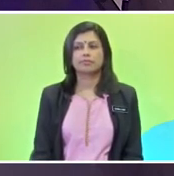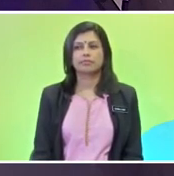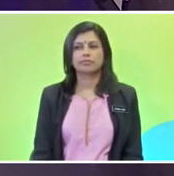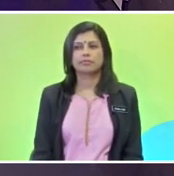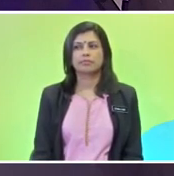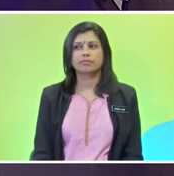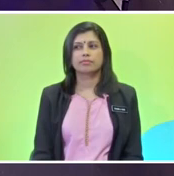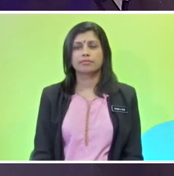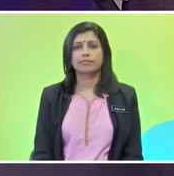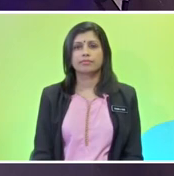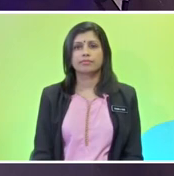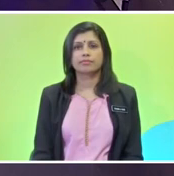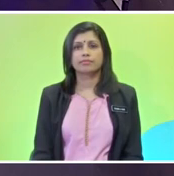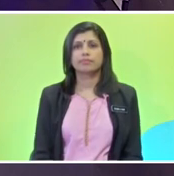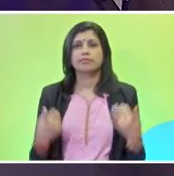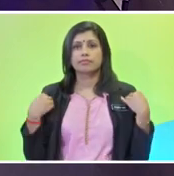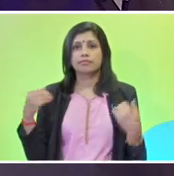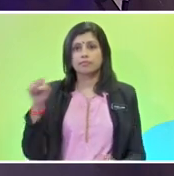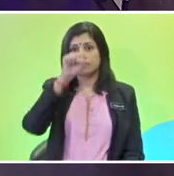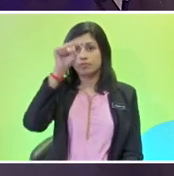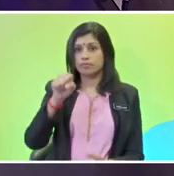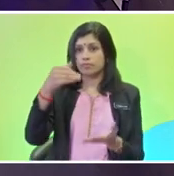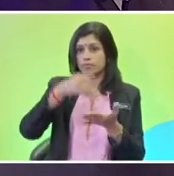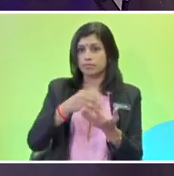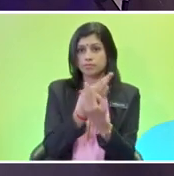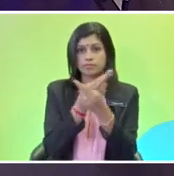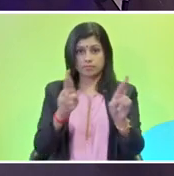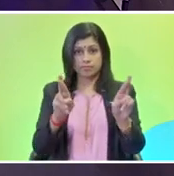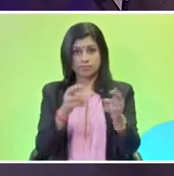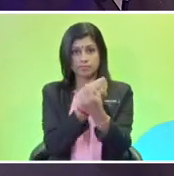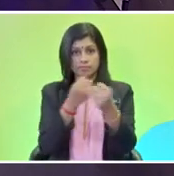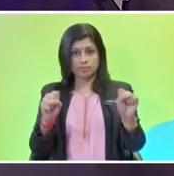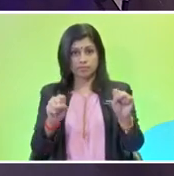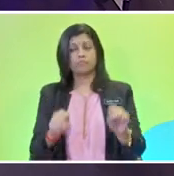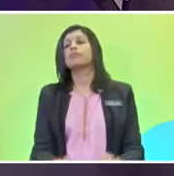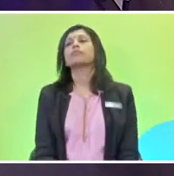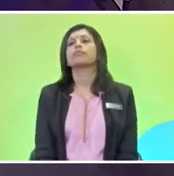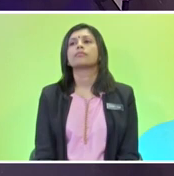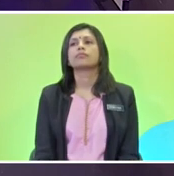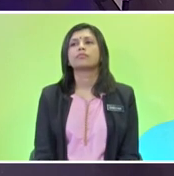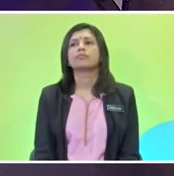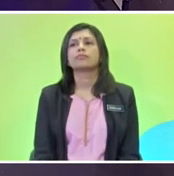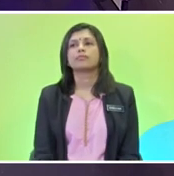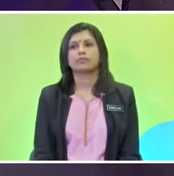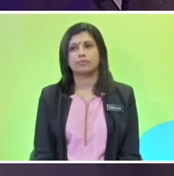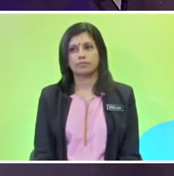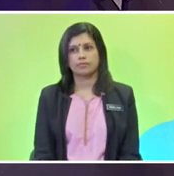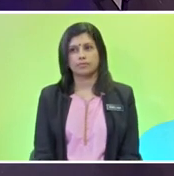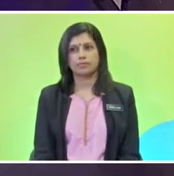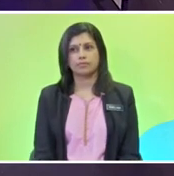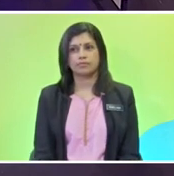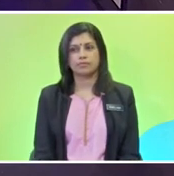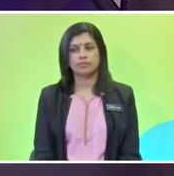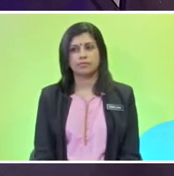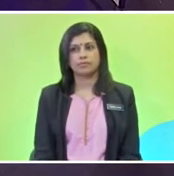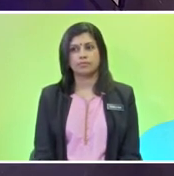Google Meet, kita ada soalan yang baru. Okey. Adik-adik semua okey ke tu? Kertas